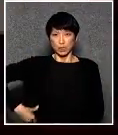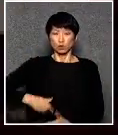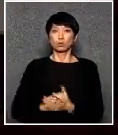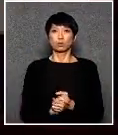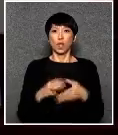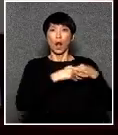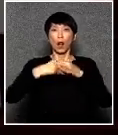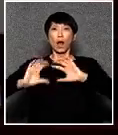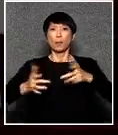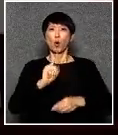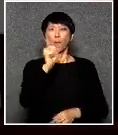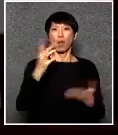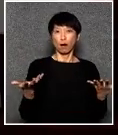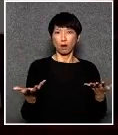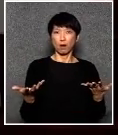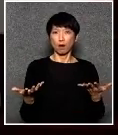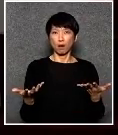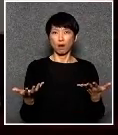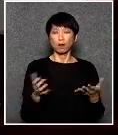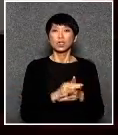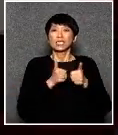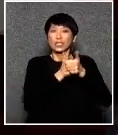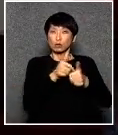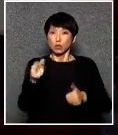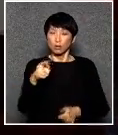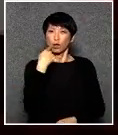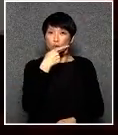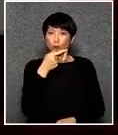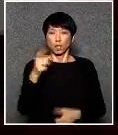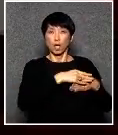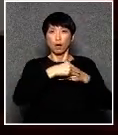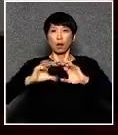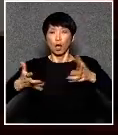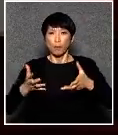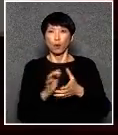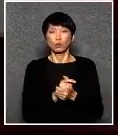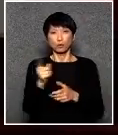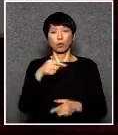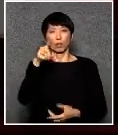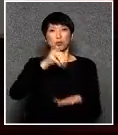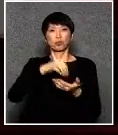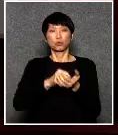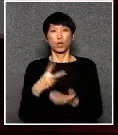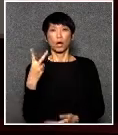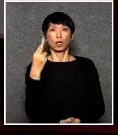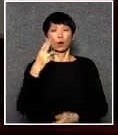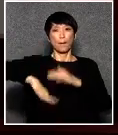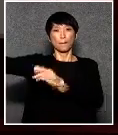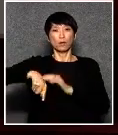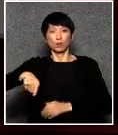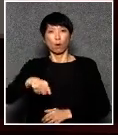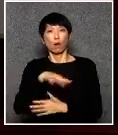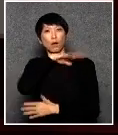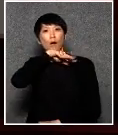拉布啊？根據你嘅判斷，呢啲叫拉布，所以俾你擺喺金鉸剪，明明係講大話嗰把係金鉸剪